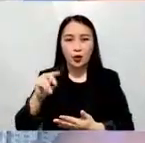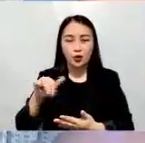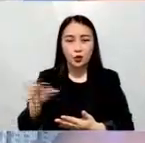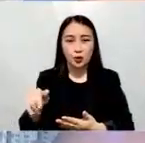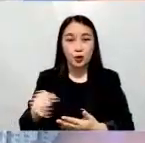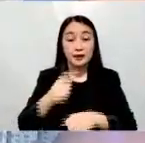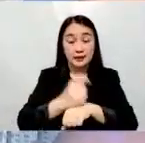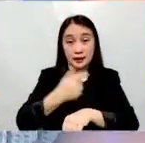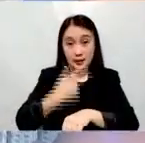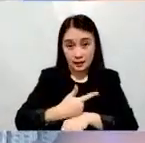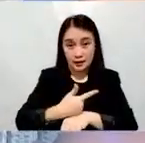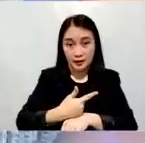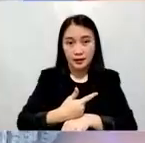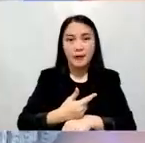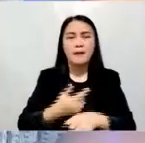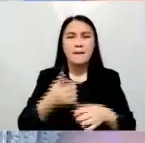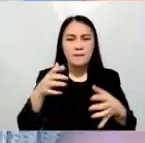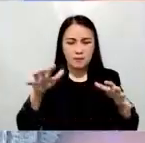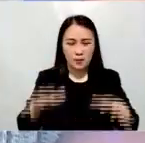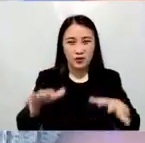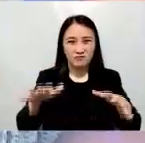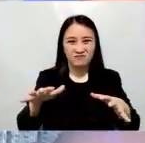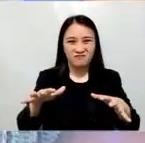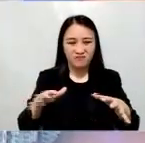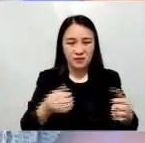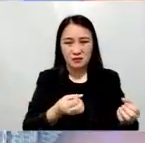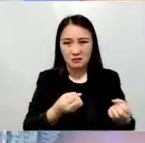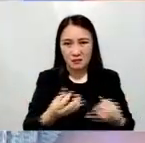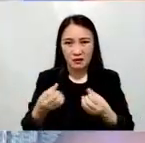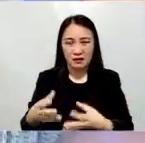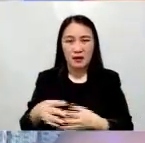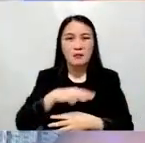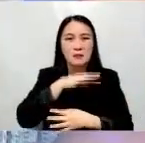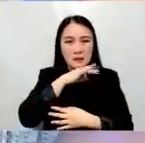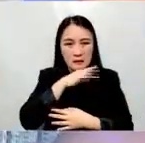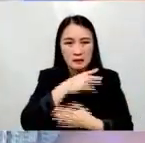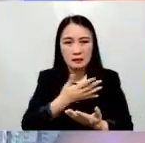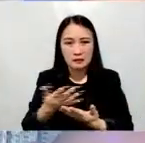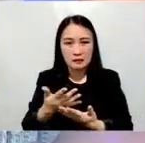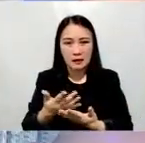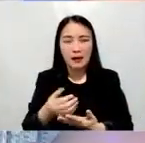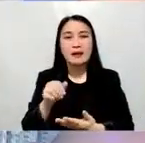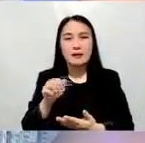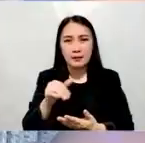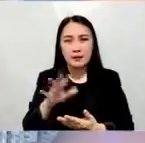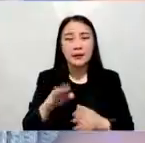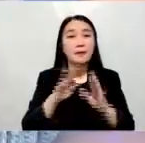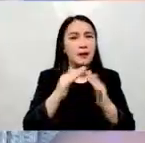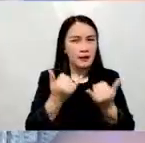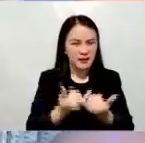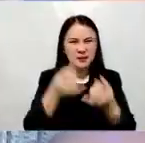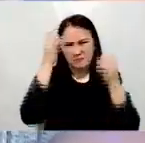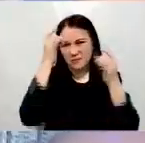matatanggal ang tone-toneladang basura sa Sapa, 15 barangay ang nanganganib sa baha. Nasa frontline ng balitang yan,